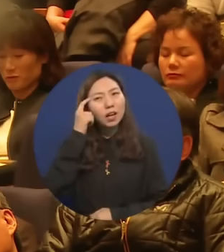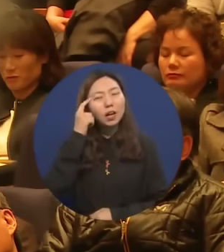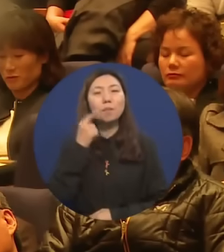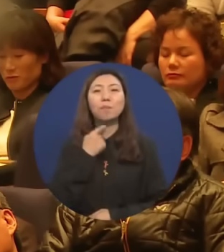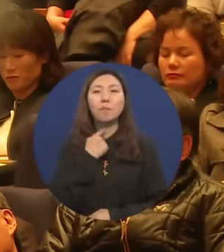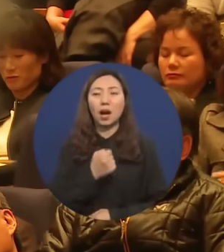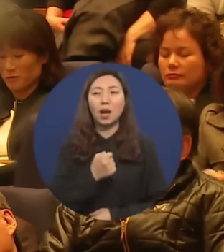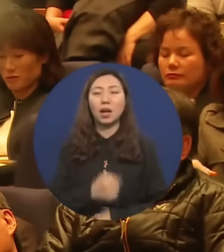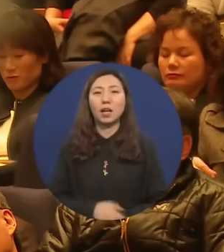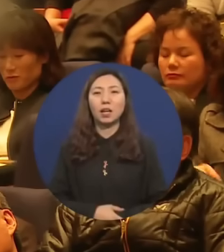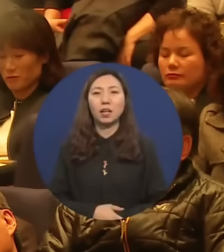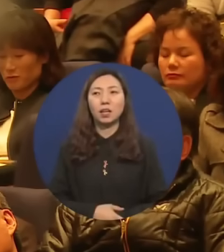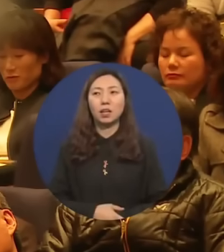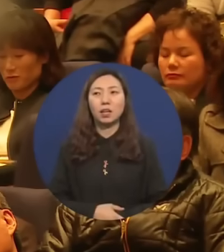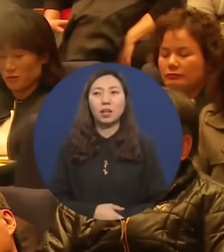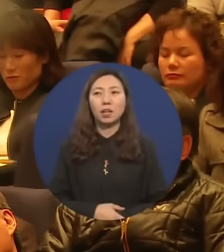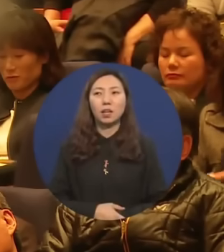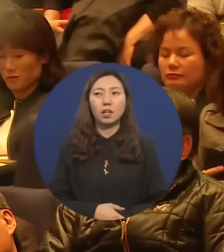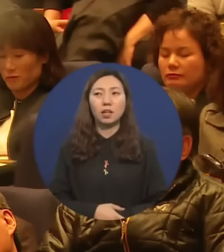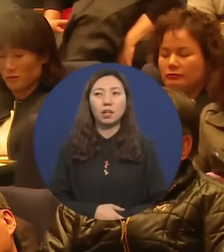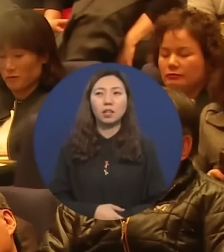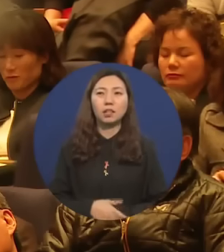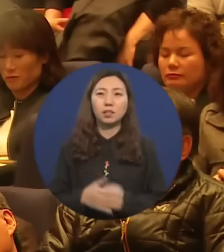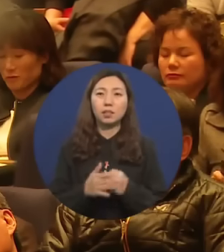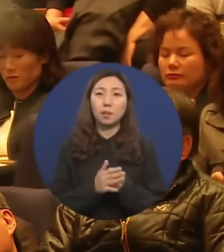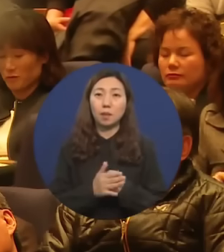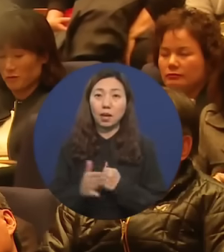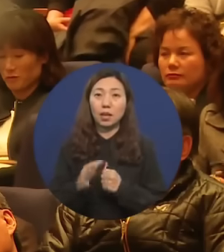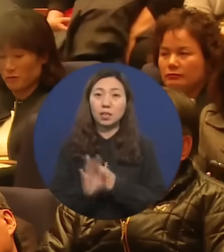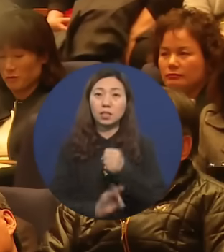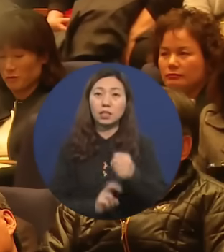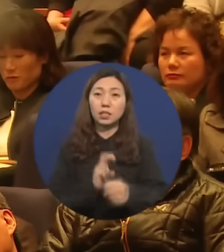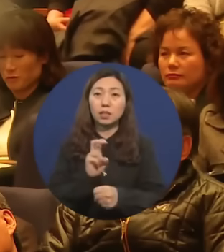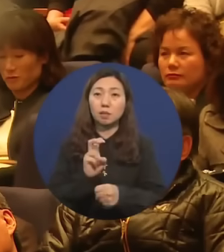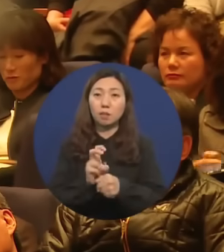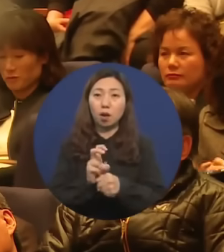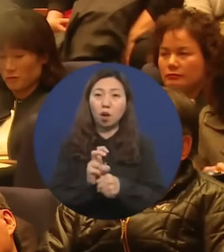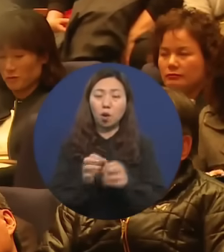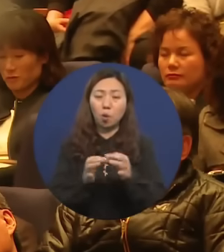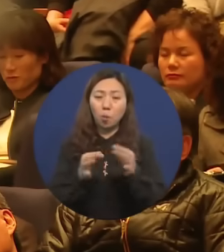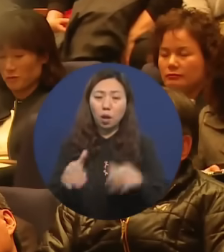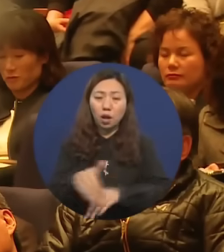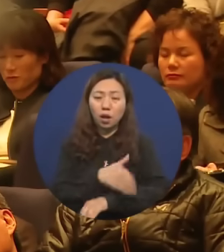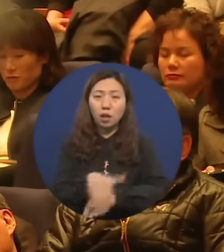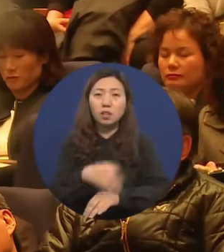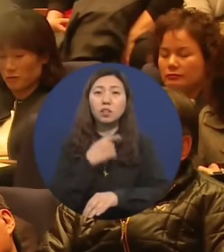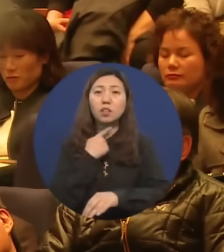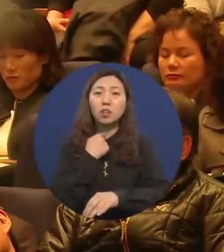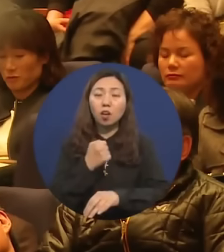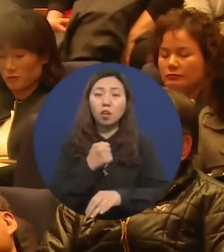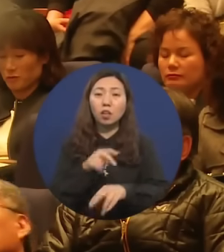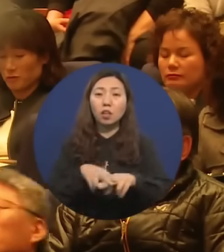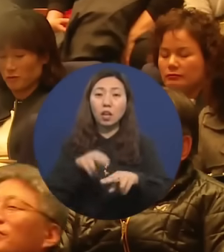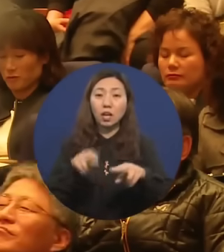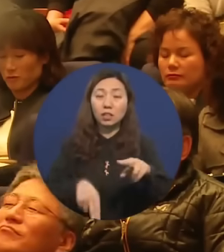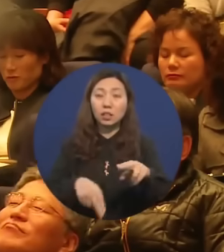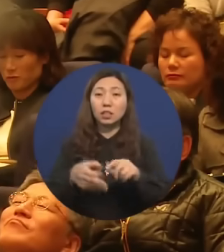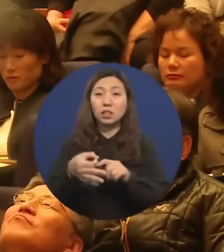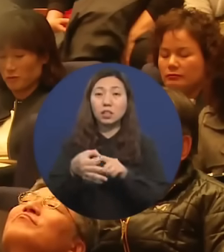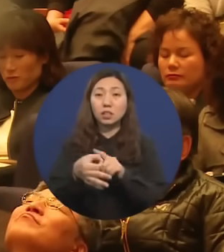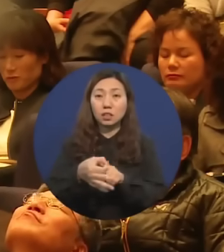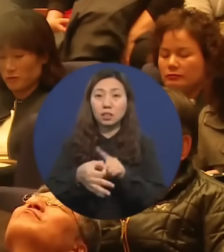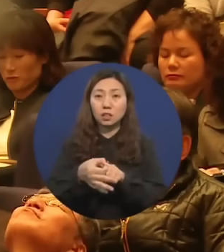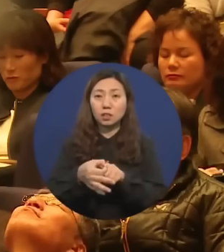들었습니다. 물론 그래서 이 20년 동안 다닌 그 퇴직금 중간 정산을 받아서